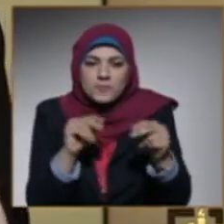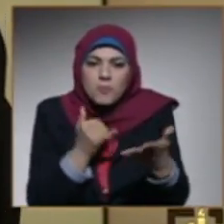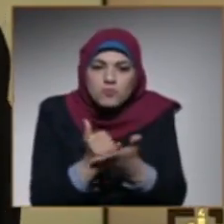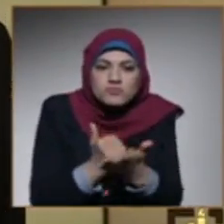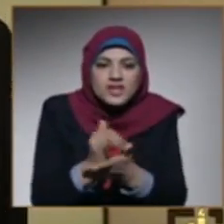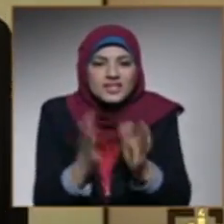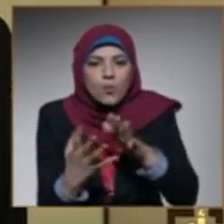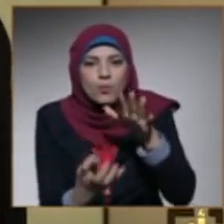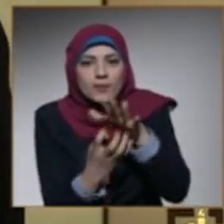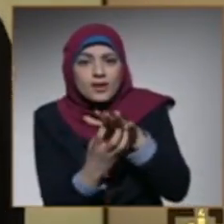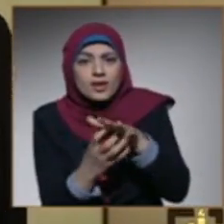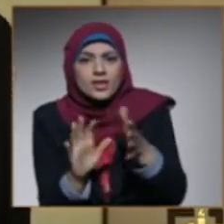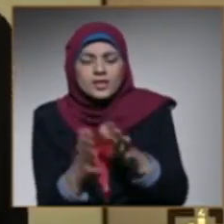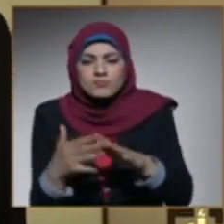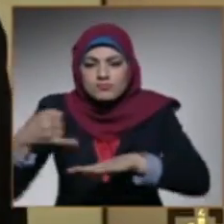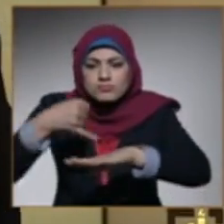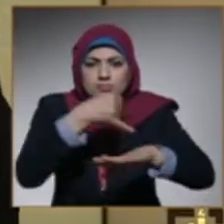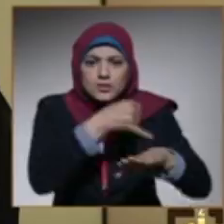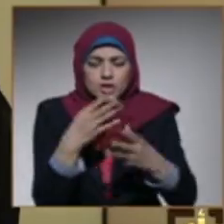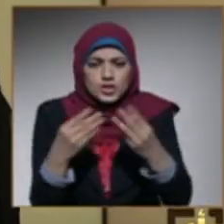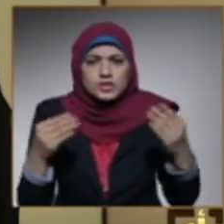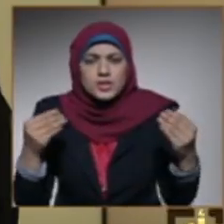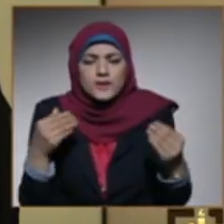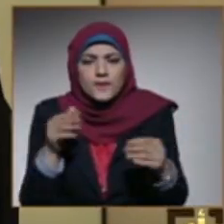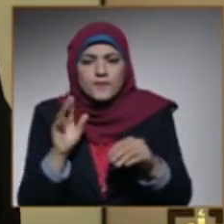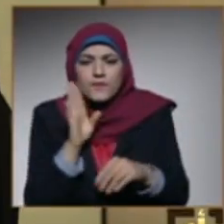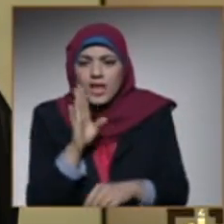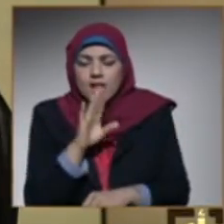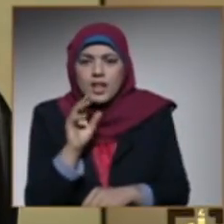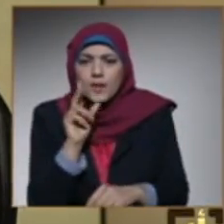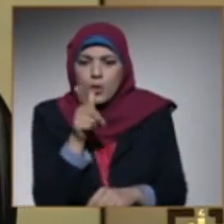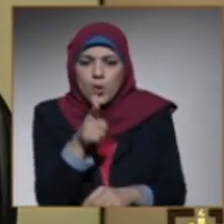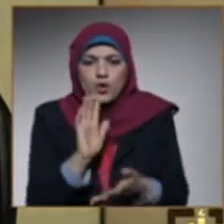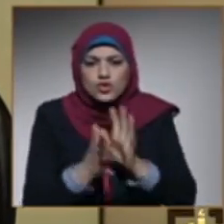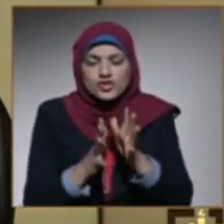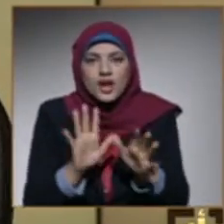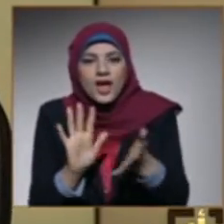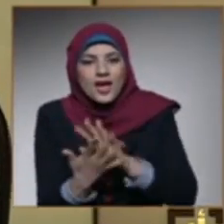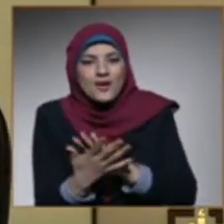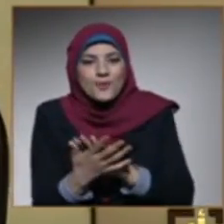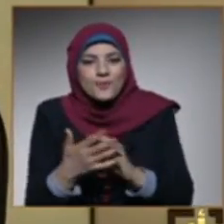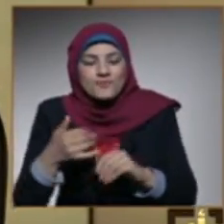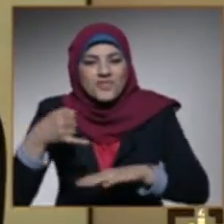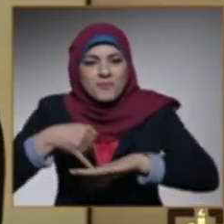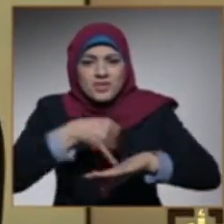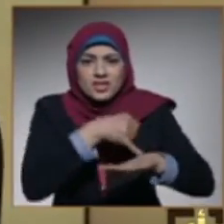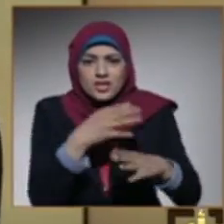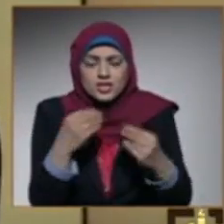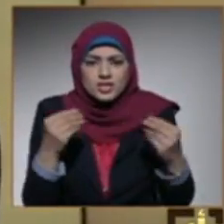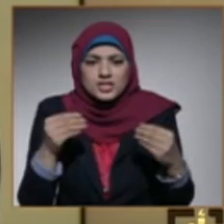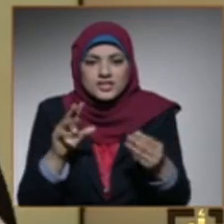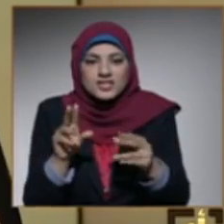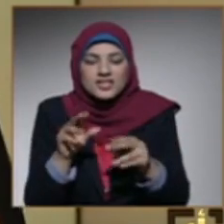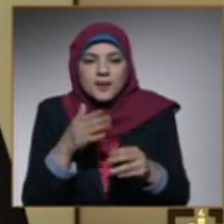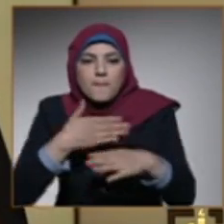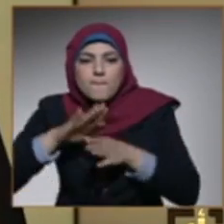الجامعات، أماكن كتير لتعليم لغة الإشارة، غير يمكن في بعض المدارس الفنية الصناعية.